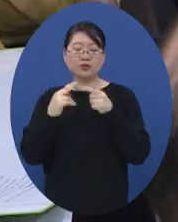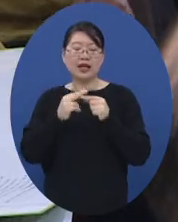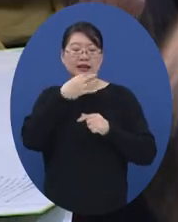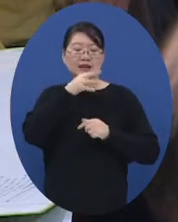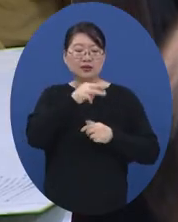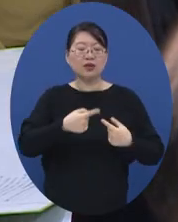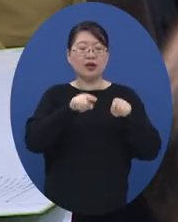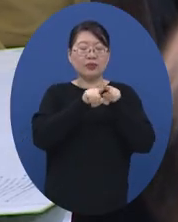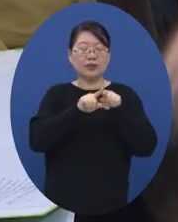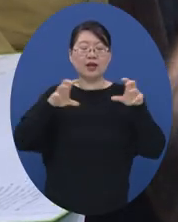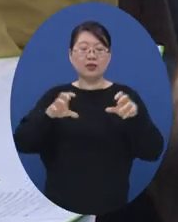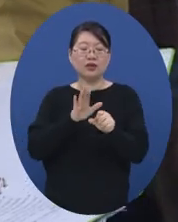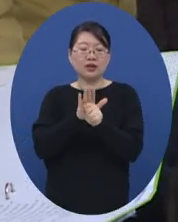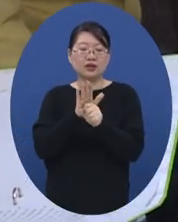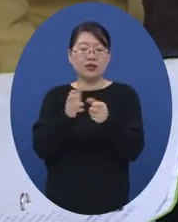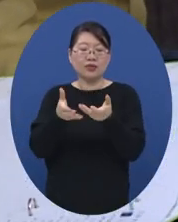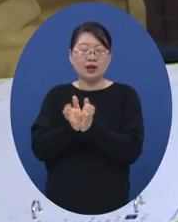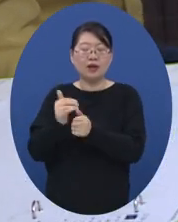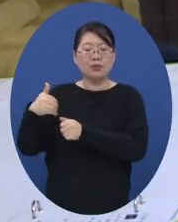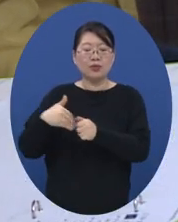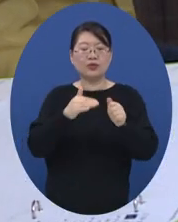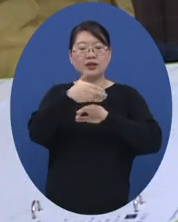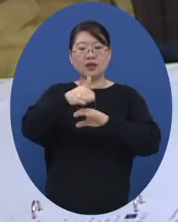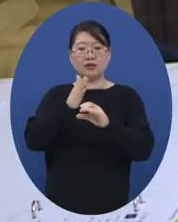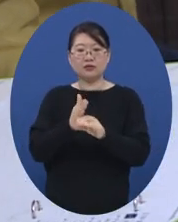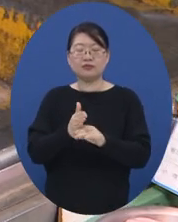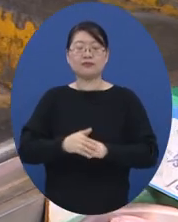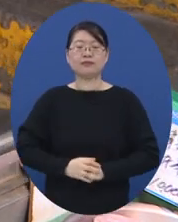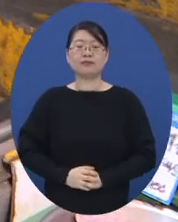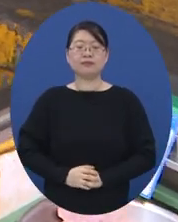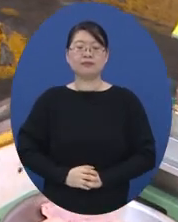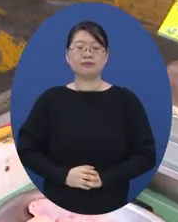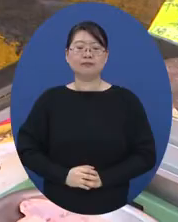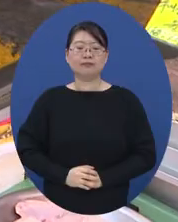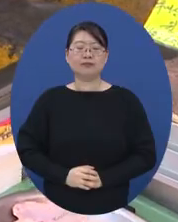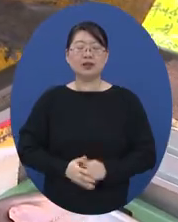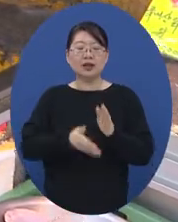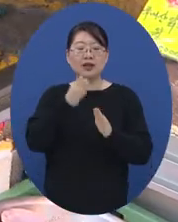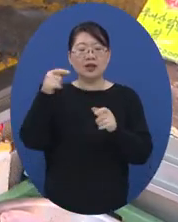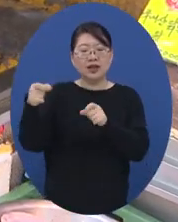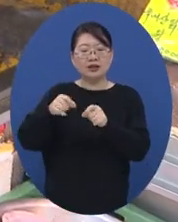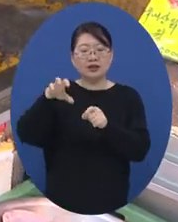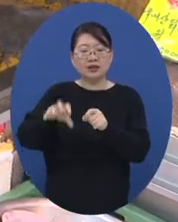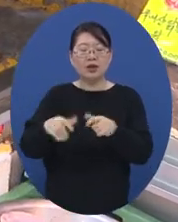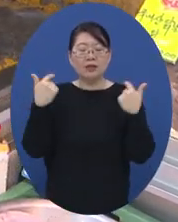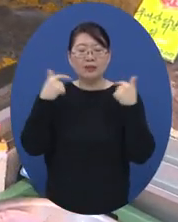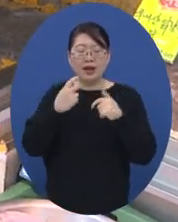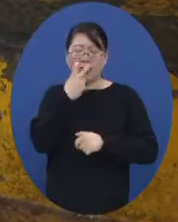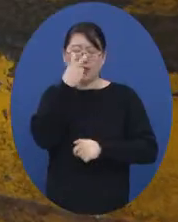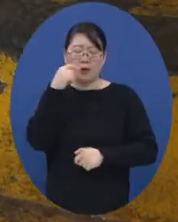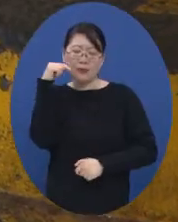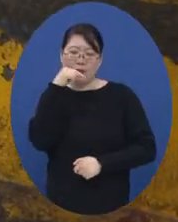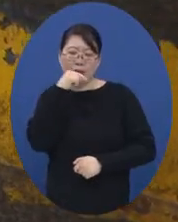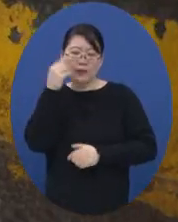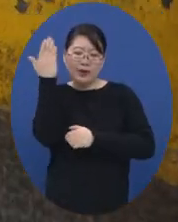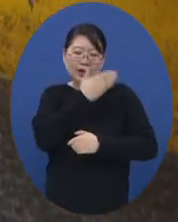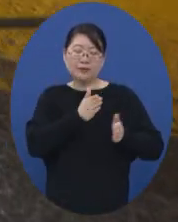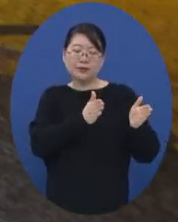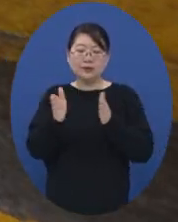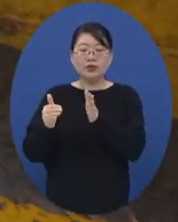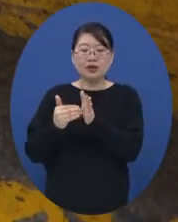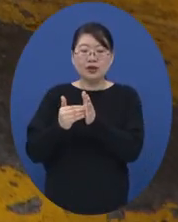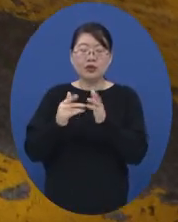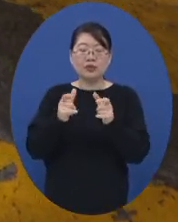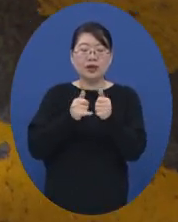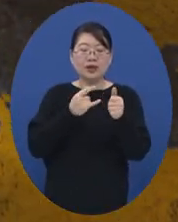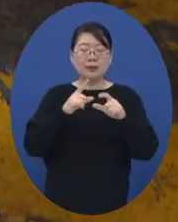이천시와 함께 합동지원단도 편성할 계획입니다. 해당 시설의 인근 지역은 매일 방역소독을 실시하고